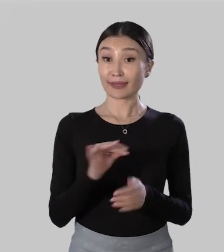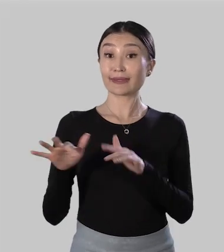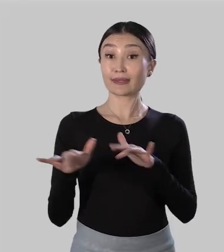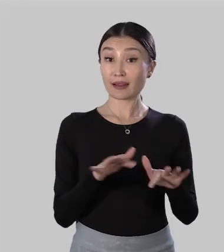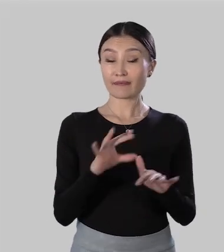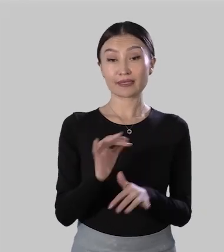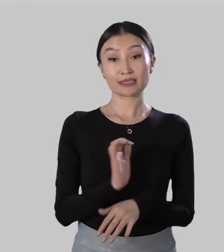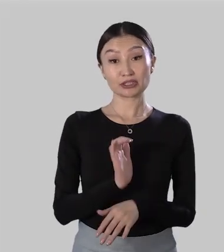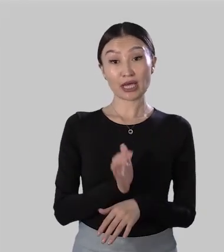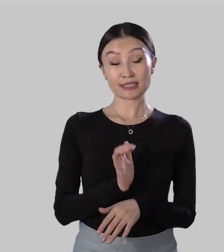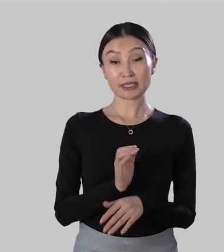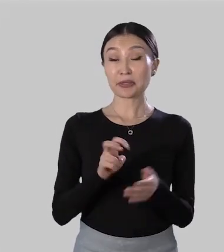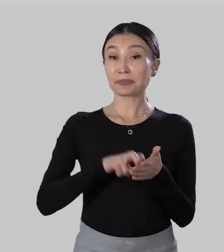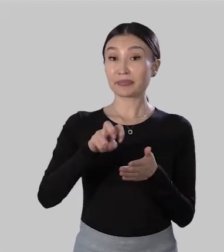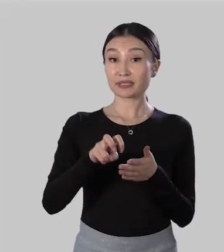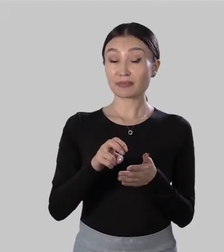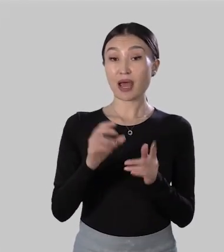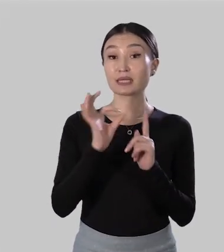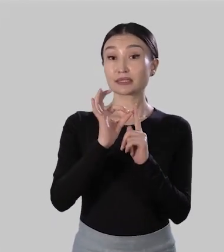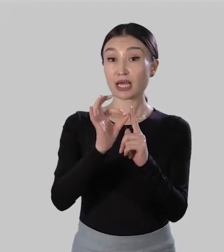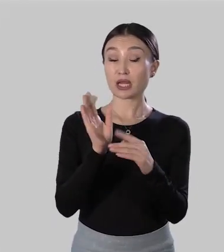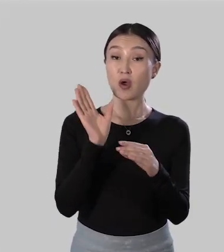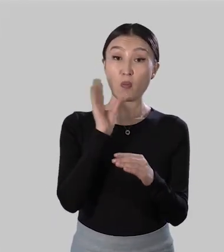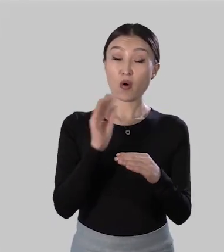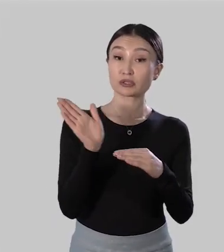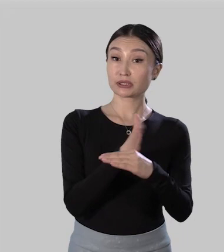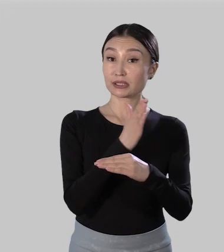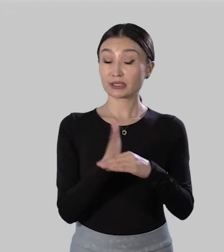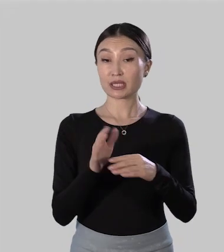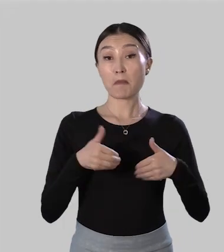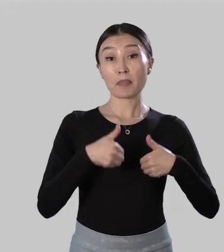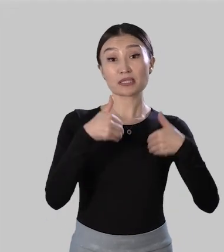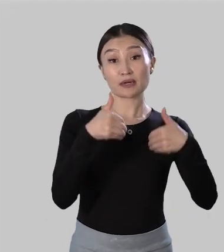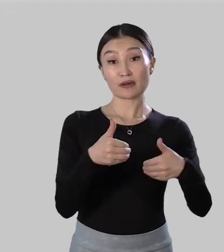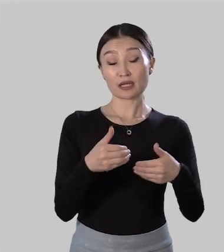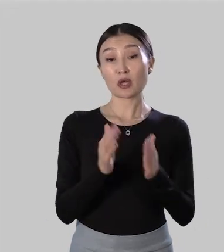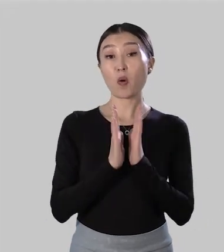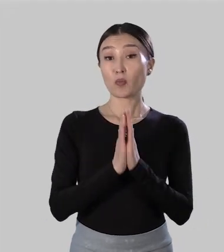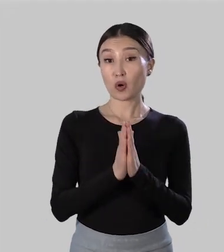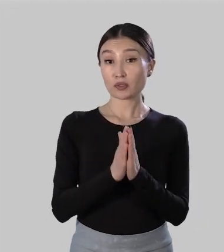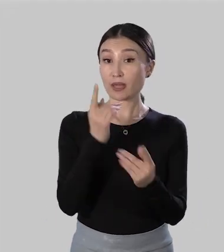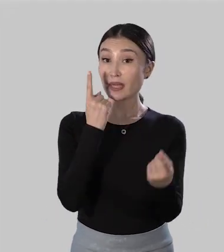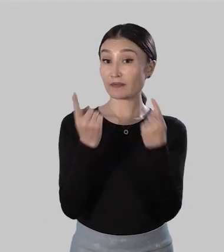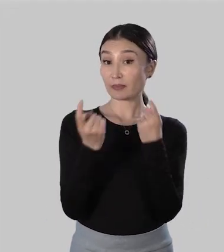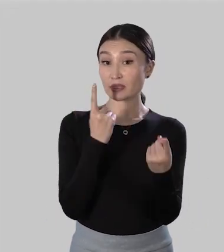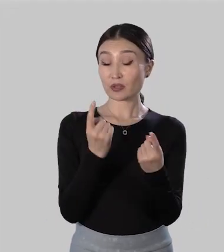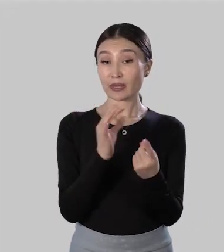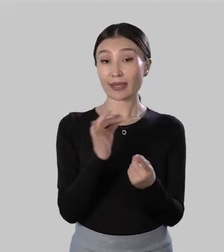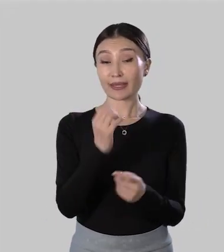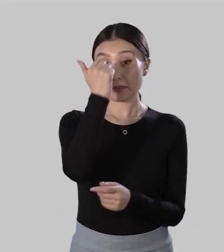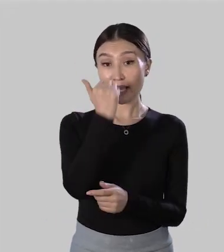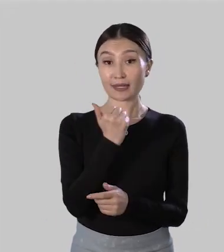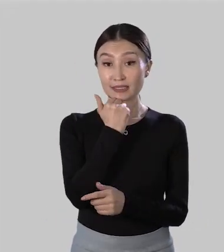И деловые, и частные письма по цели могут делиться на письма поздравления, письма просьбы, информационные